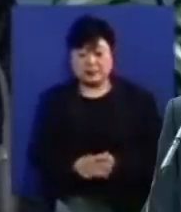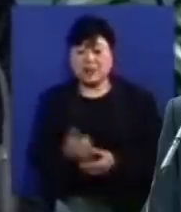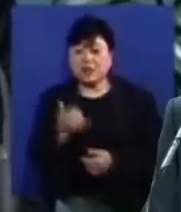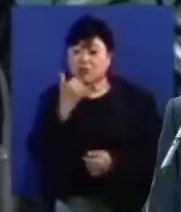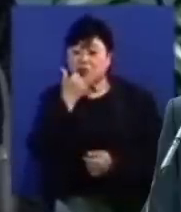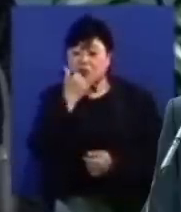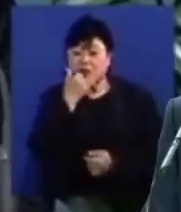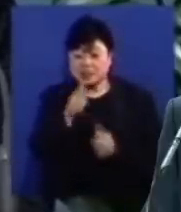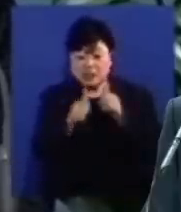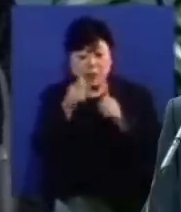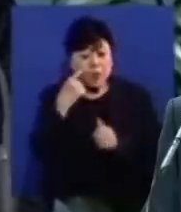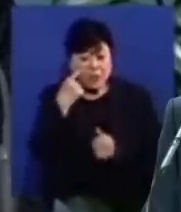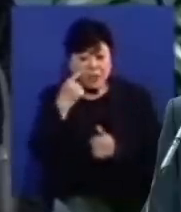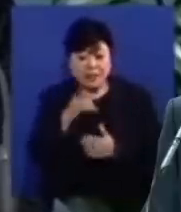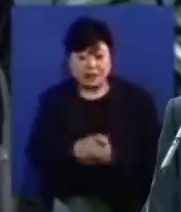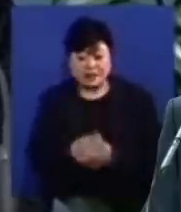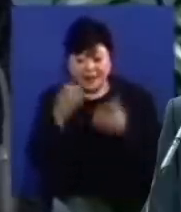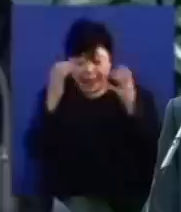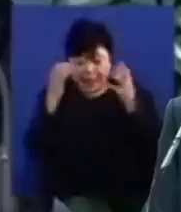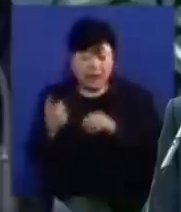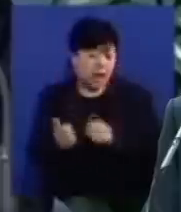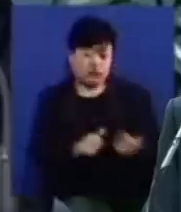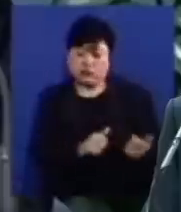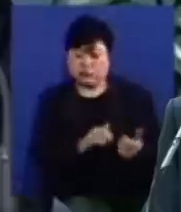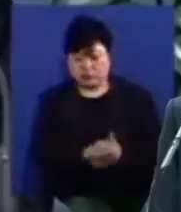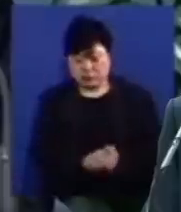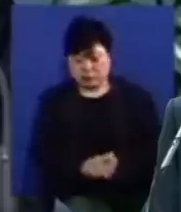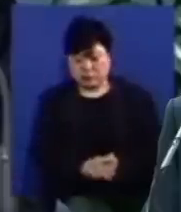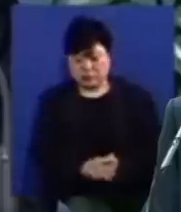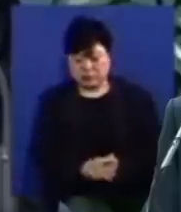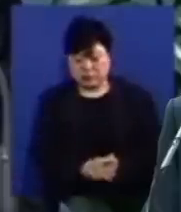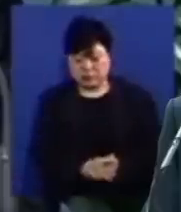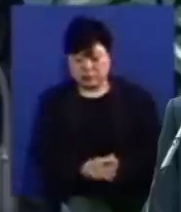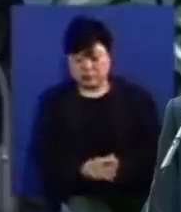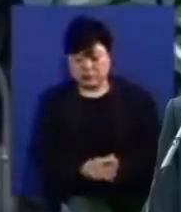독일에서 시험해 본 결과에 어린아이가 다 죽었어요.